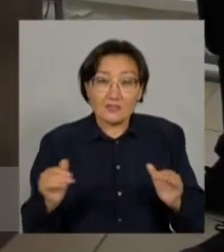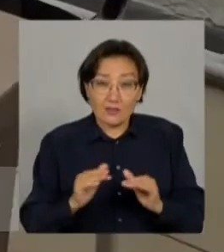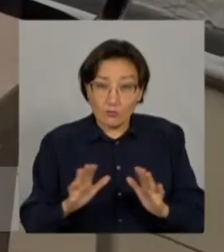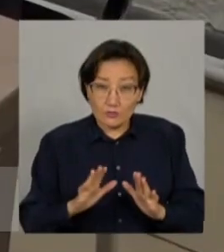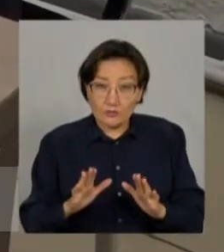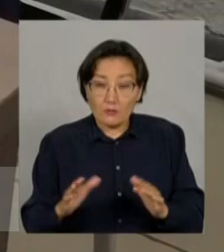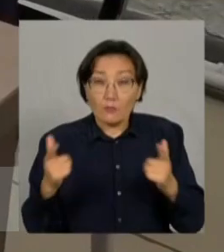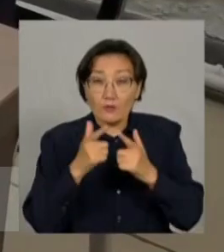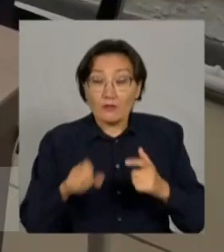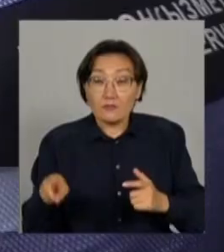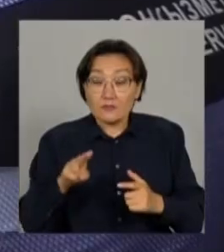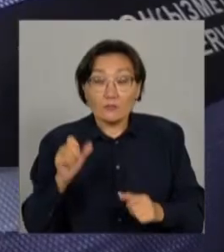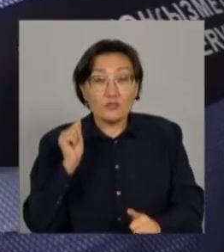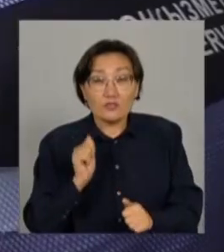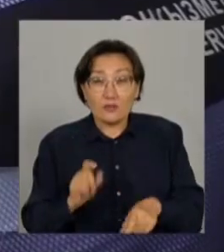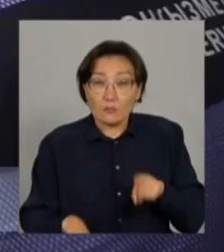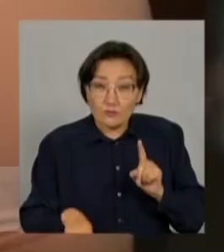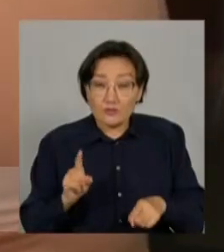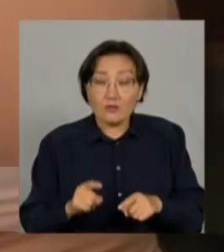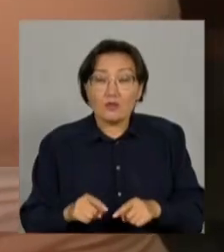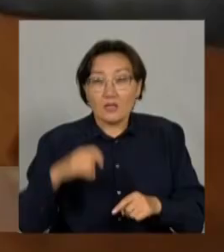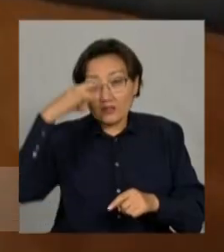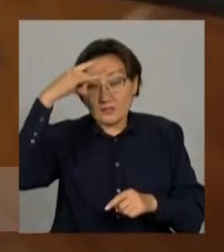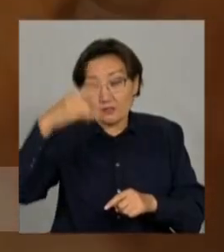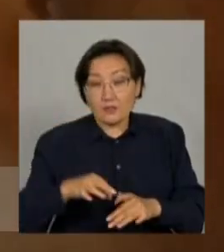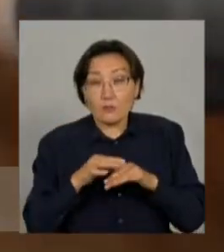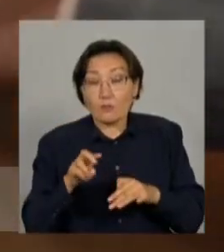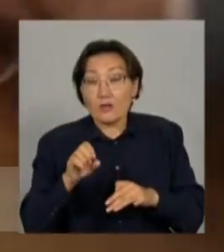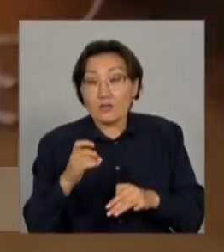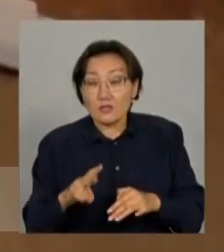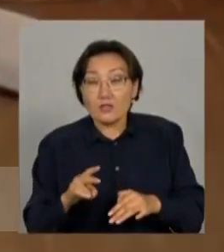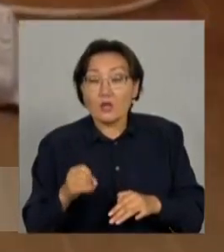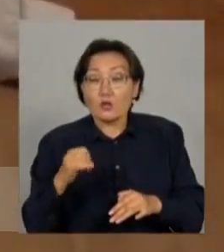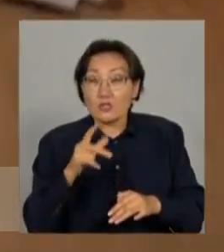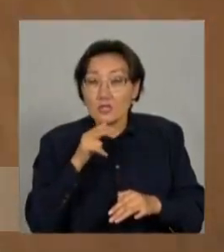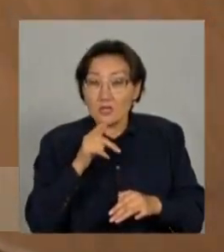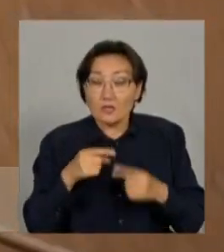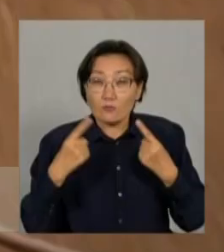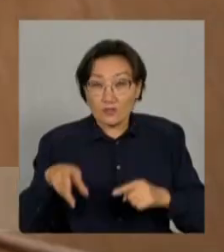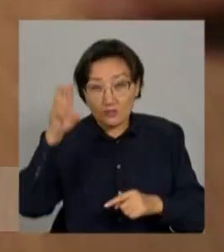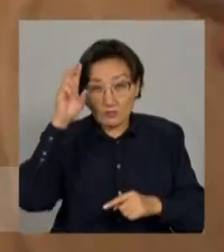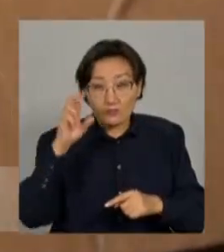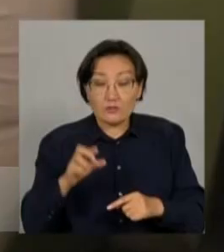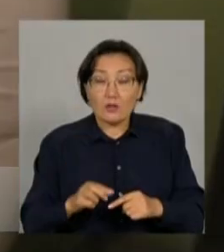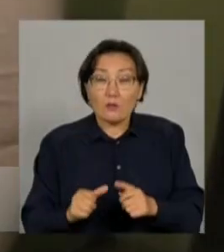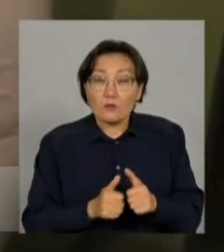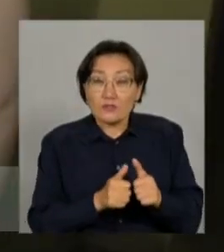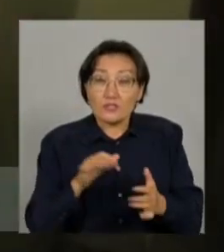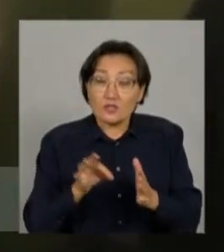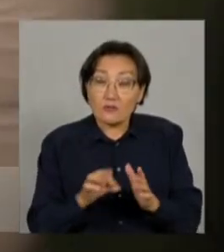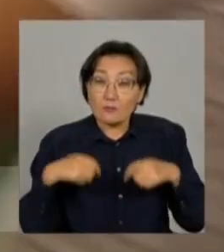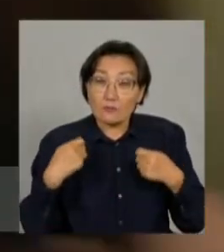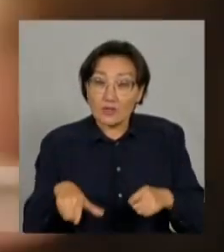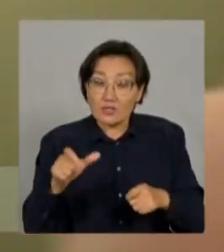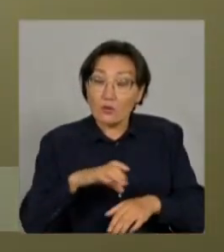уменьшается. По данным МВД, нередко казахстанцев вывозят в Королевство, Бахрейн, Южную Корею и другие страны. Злоумышленники преследуют цель продать